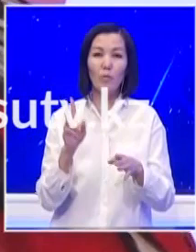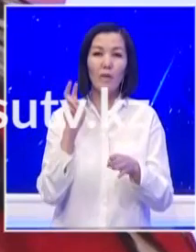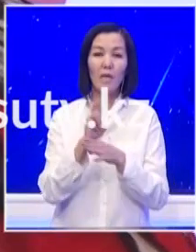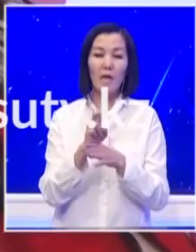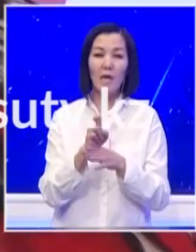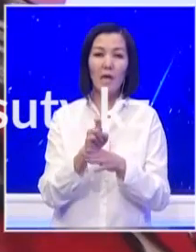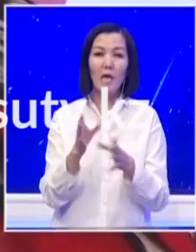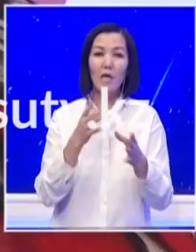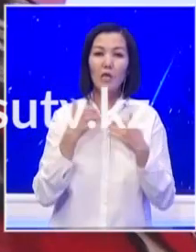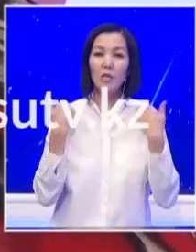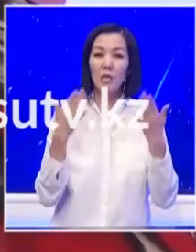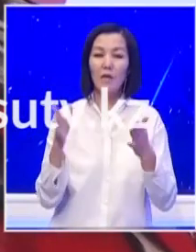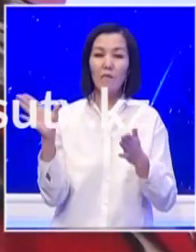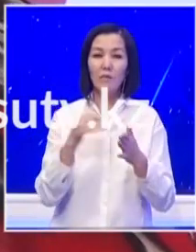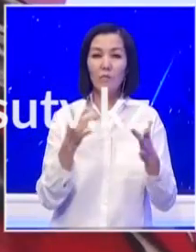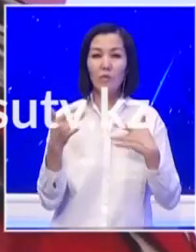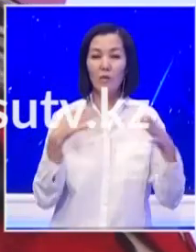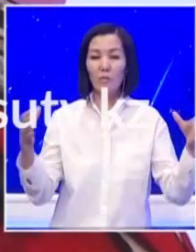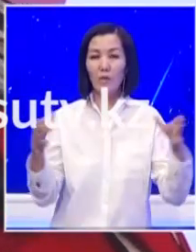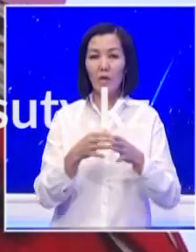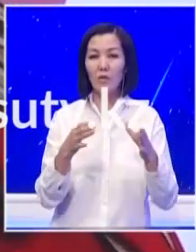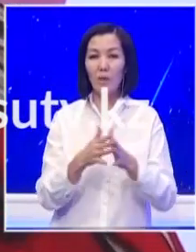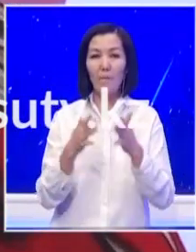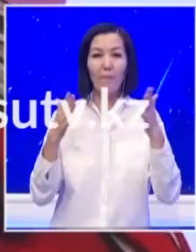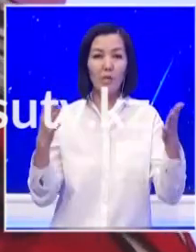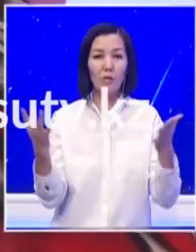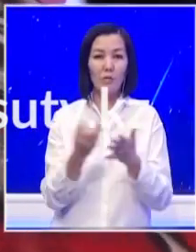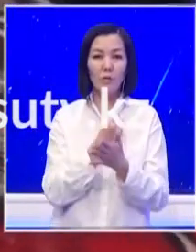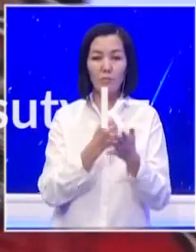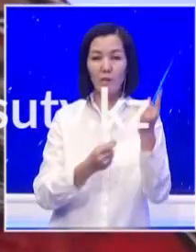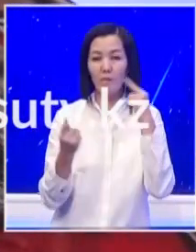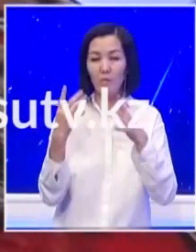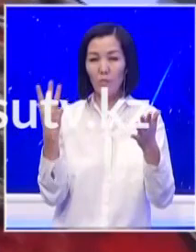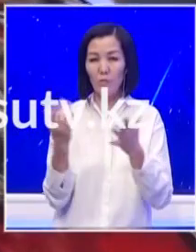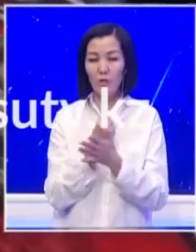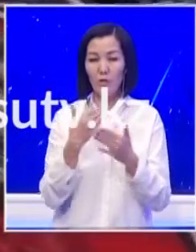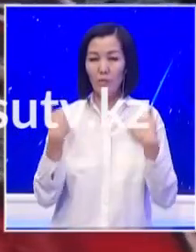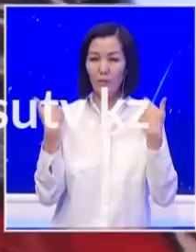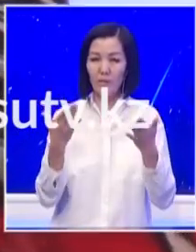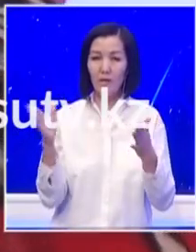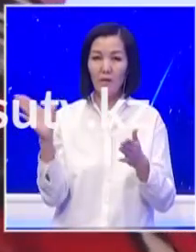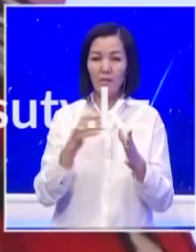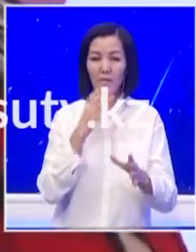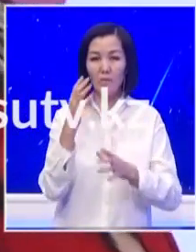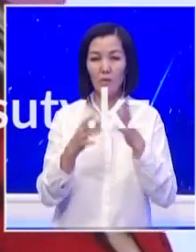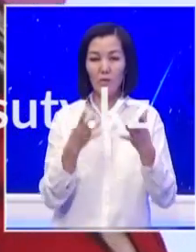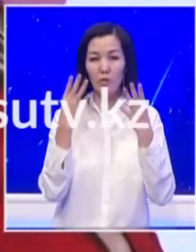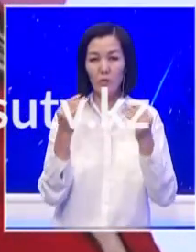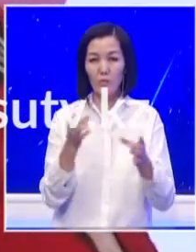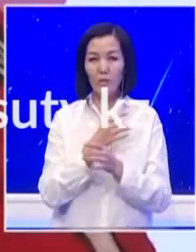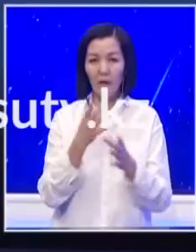желаю актерам и всему театральному сообществу больших успехов и удачи. Поздравляю с Всемирным днем